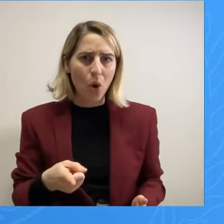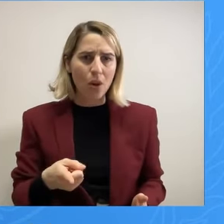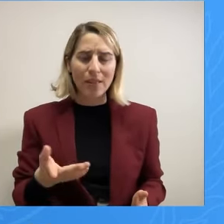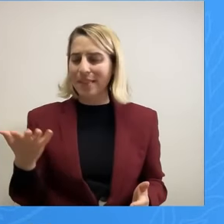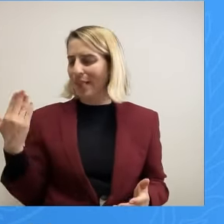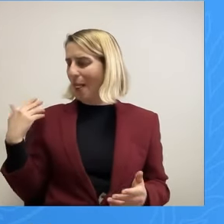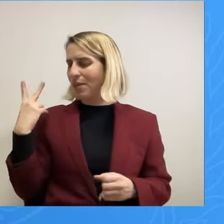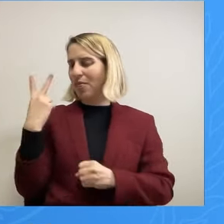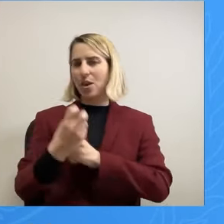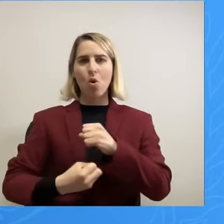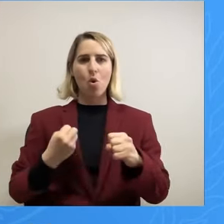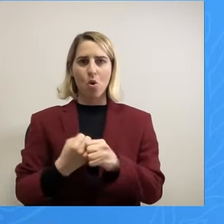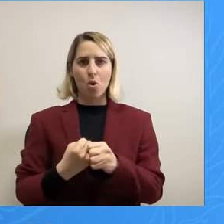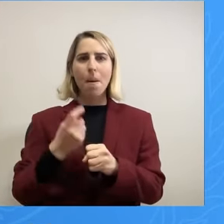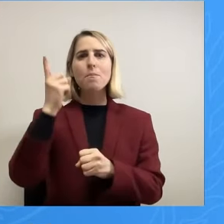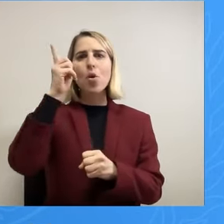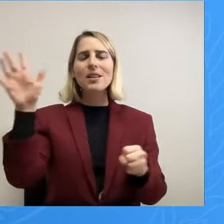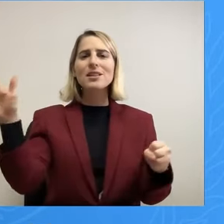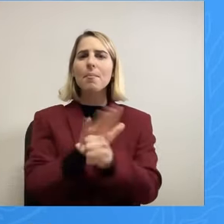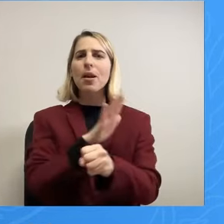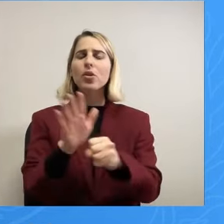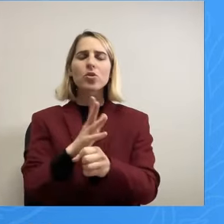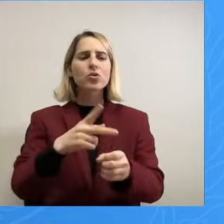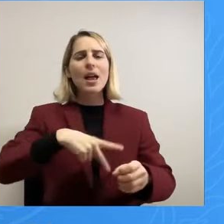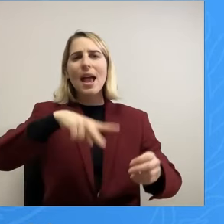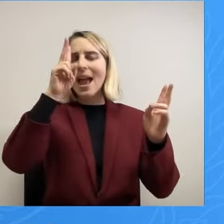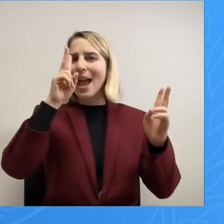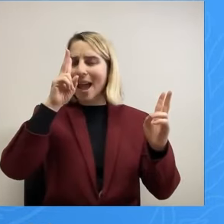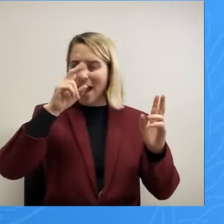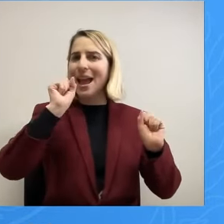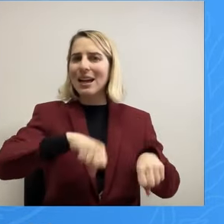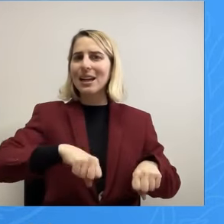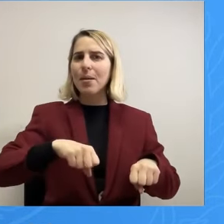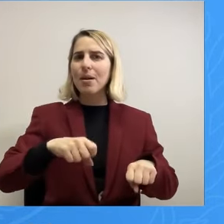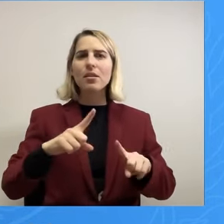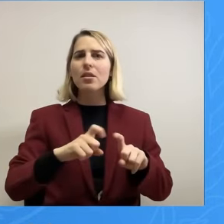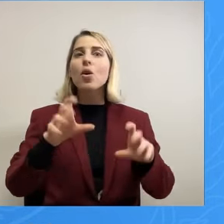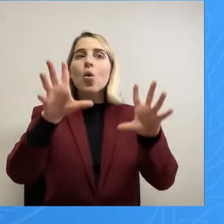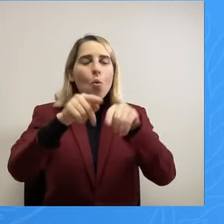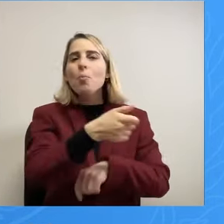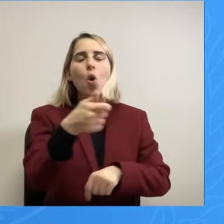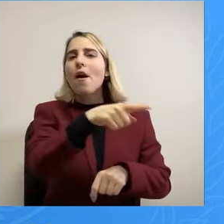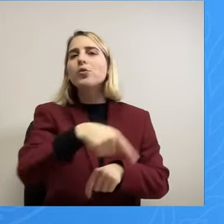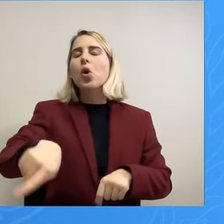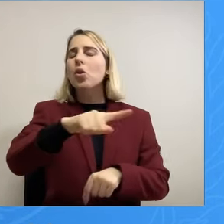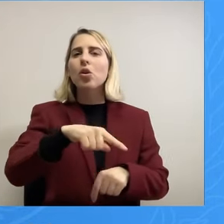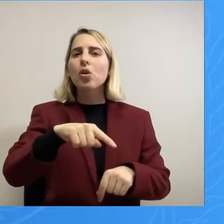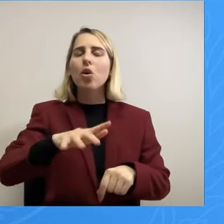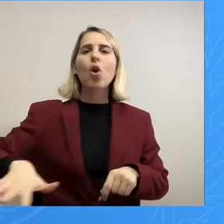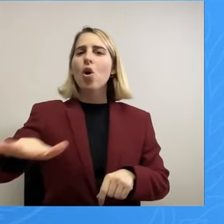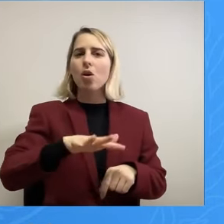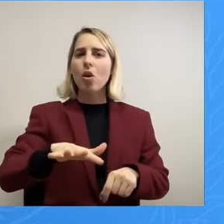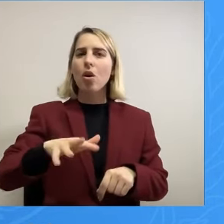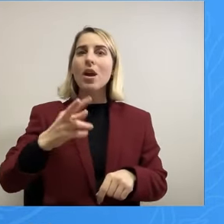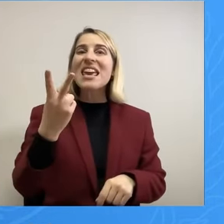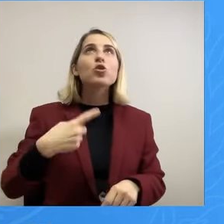Αθήνας, οι μόνες απαλλατριώσεις που έχει εγκρίνει, πάνω από 20, είναι για αυτόν, είναι για το χώρο αυτό. Πάνω από